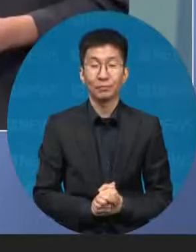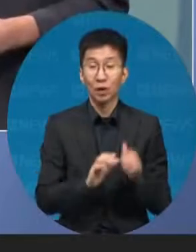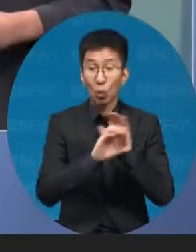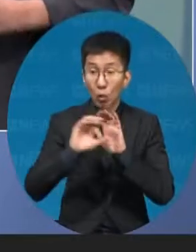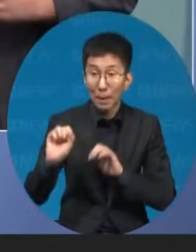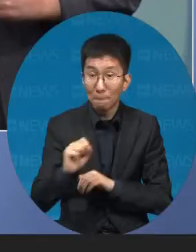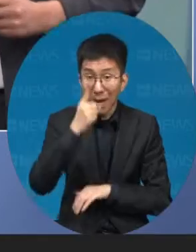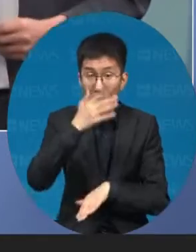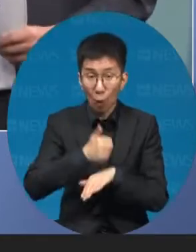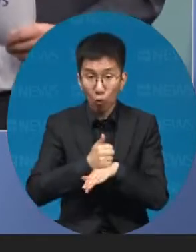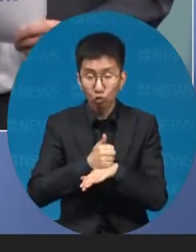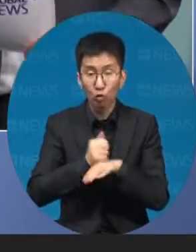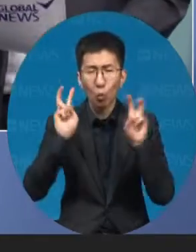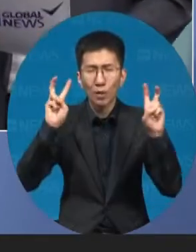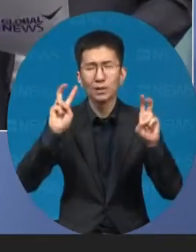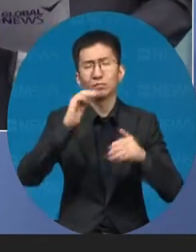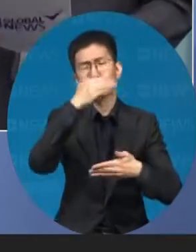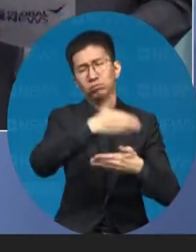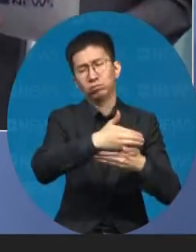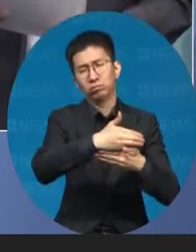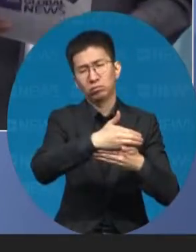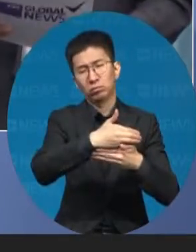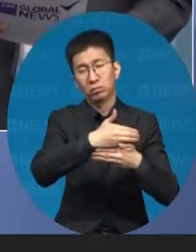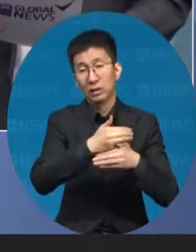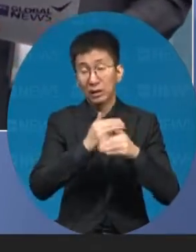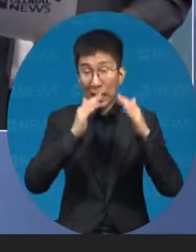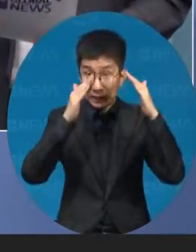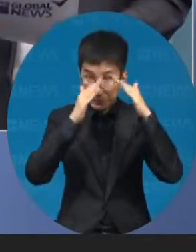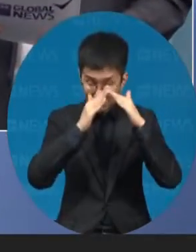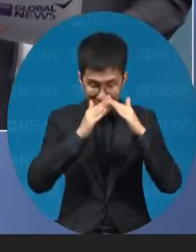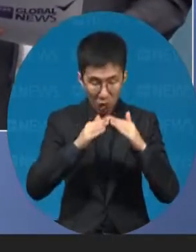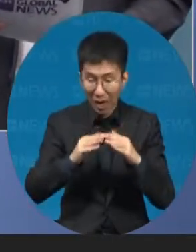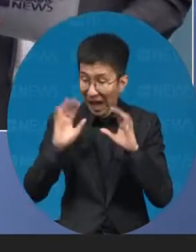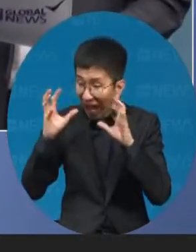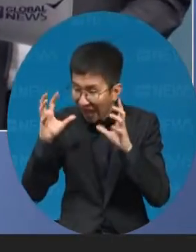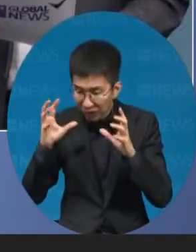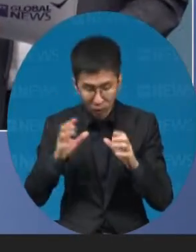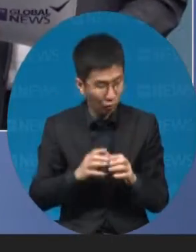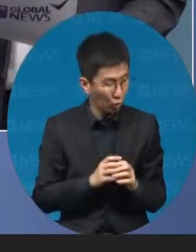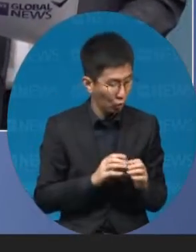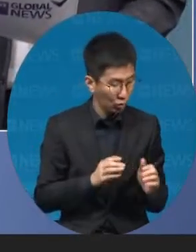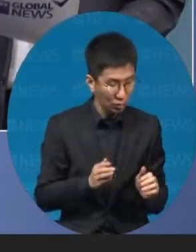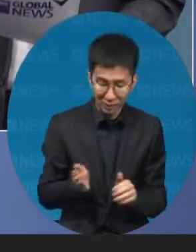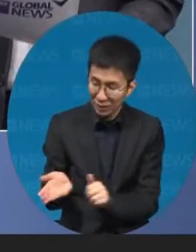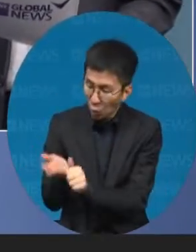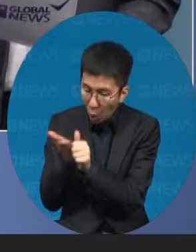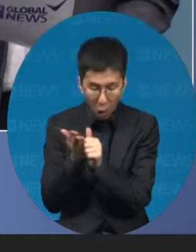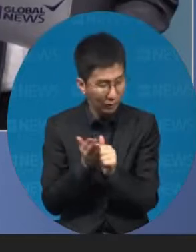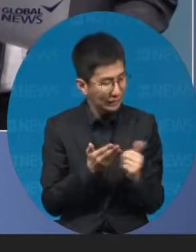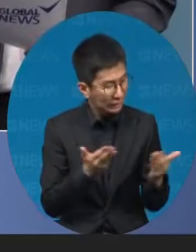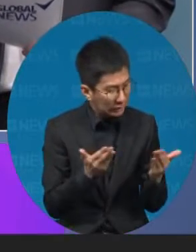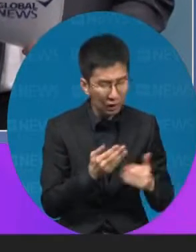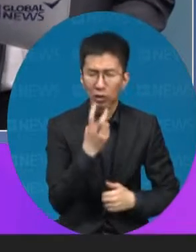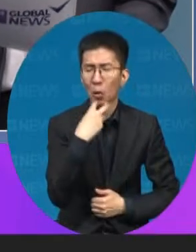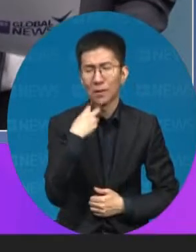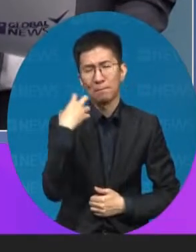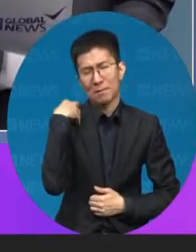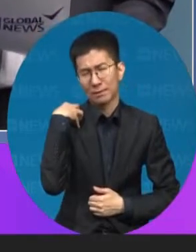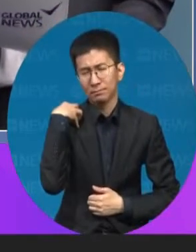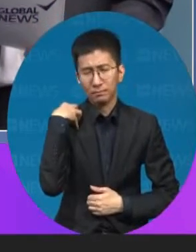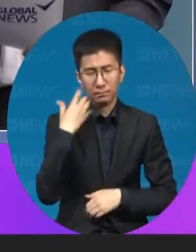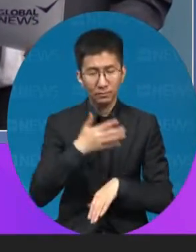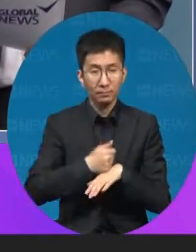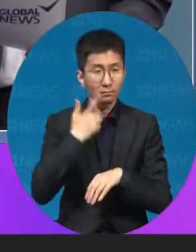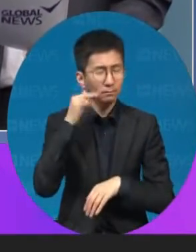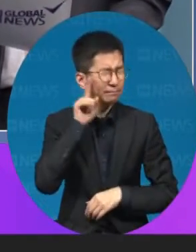입으로 이제 직장 분이 다치게 되면서 집에서 일과 보육을 병행하는 부모가 들었는데요 이 때문에 결국 부모의 스트레스가 커지고